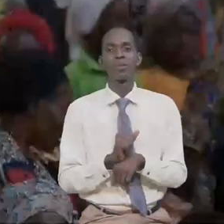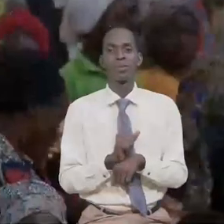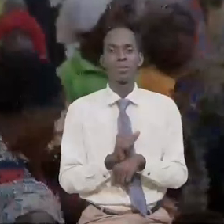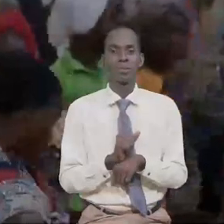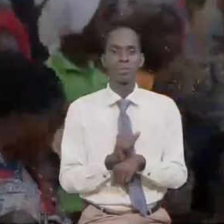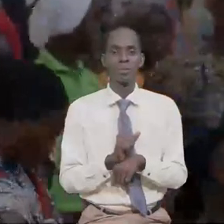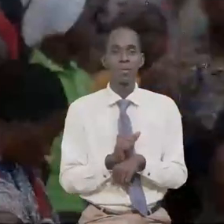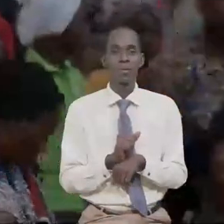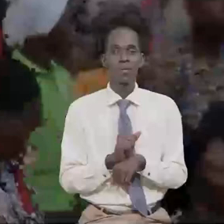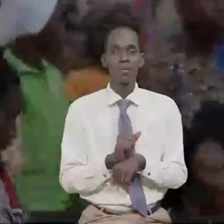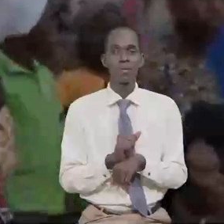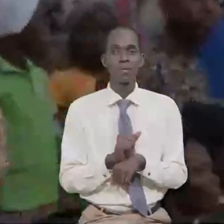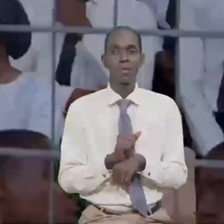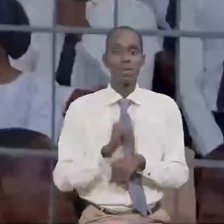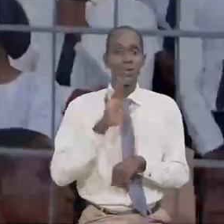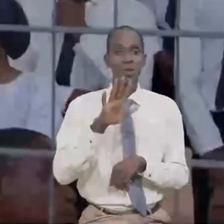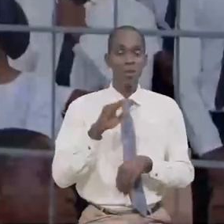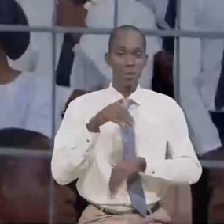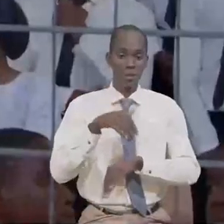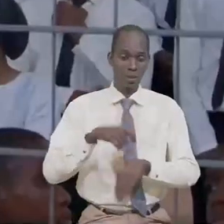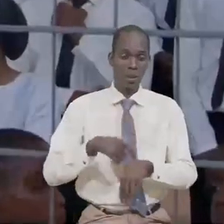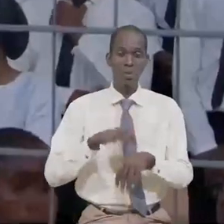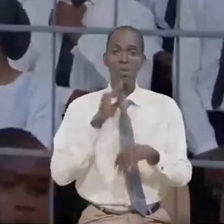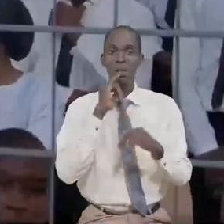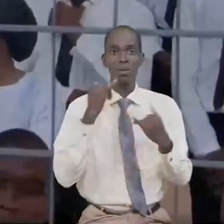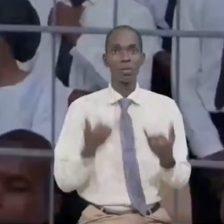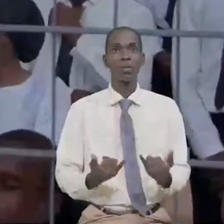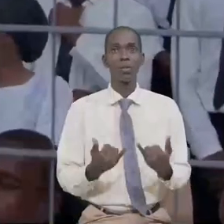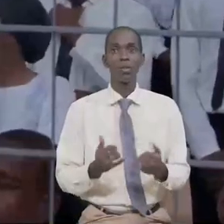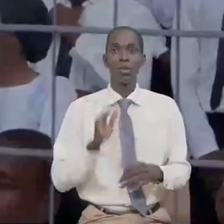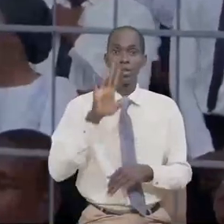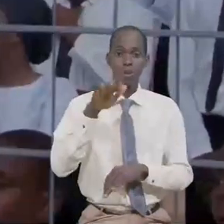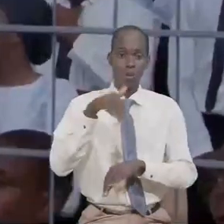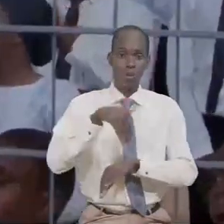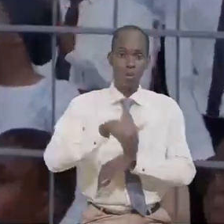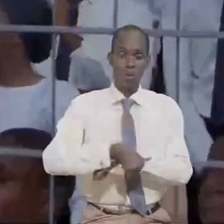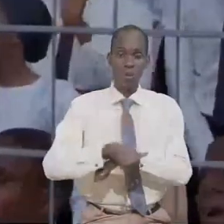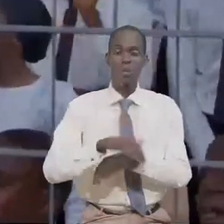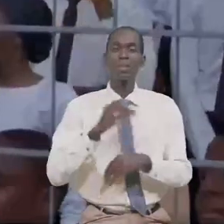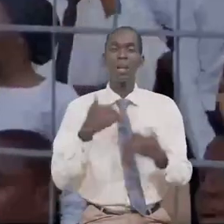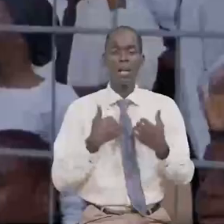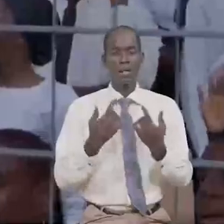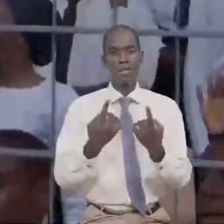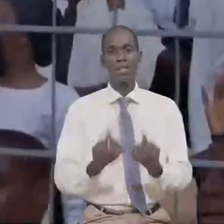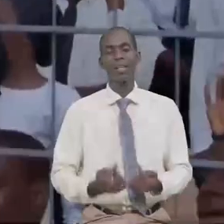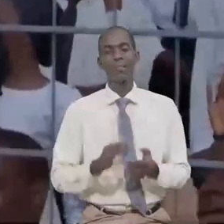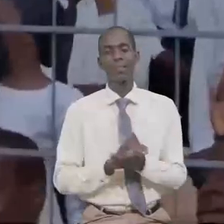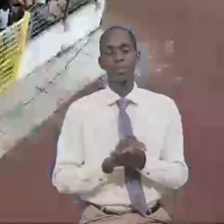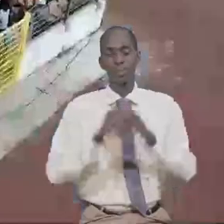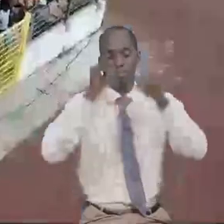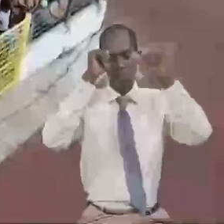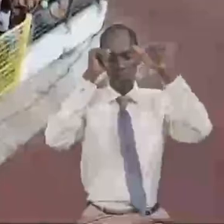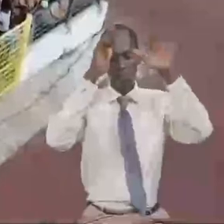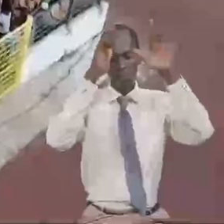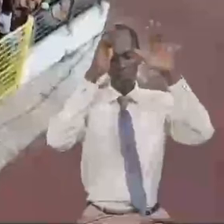ta soirée est venue j'ai dit t'asseoir est venu père nous